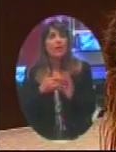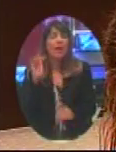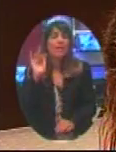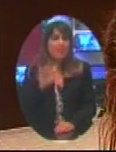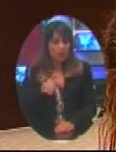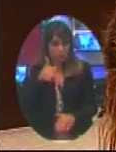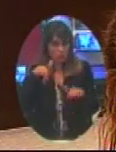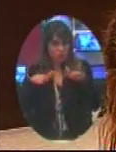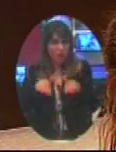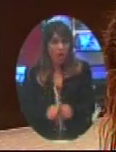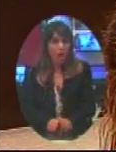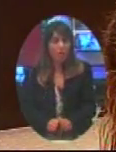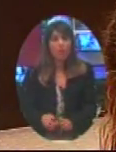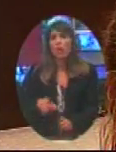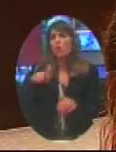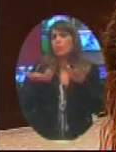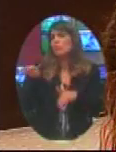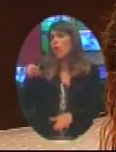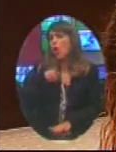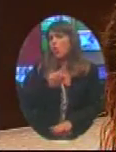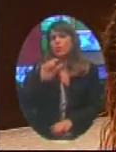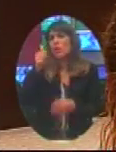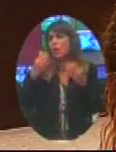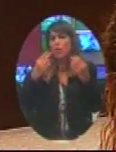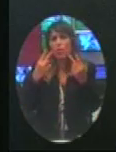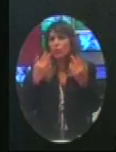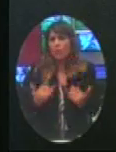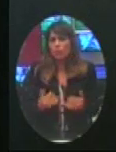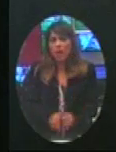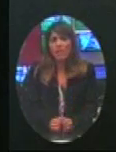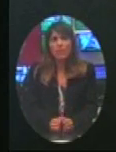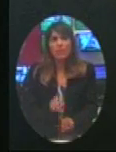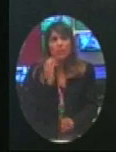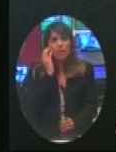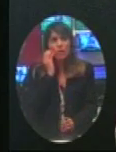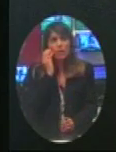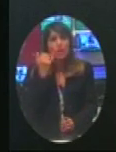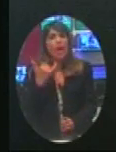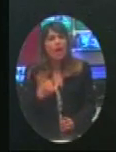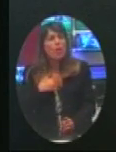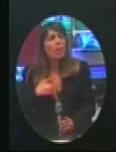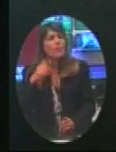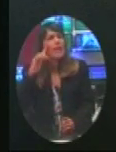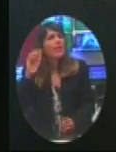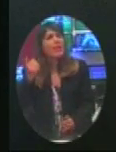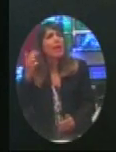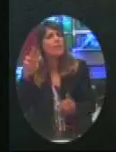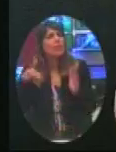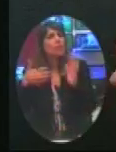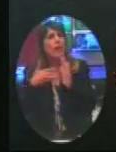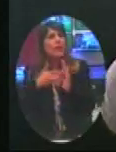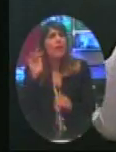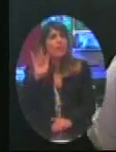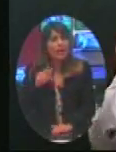ראש הממשלה הוא לא הנושא כאן. לא מגיע לנו לדעת פה היום האם יש חקירה שמתנהלת כנגד ראש הממשלה? אני